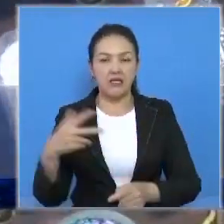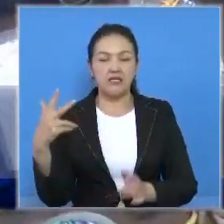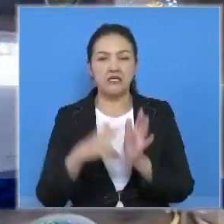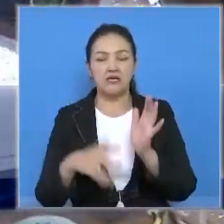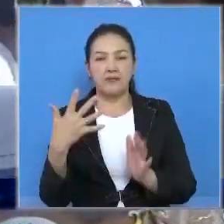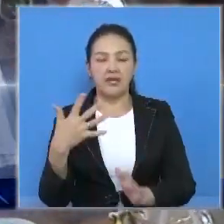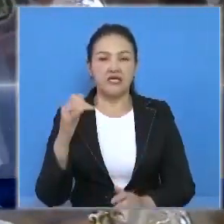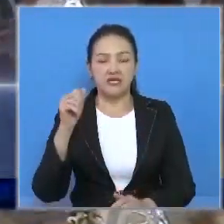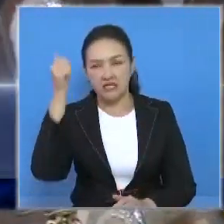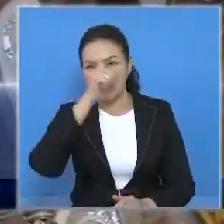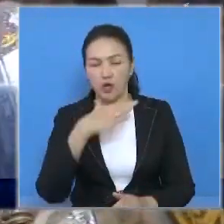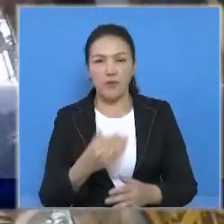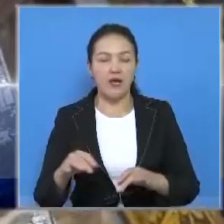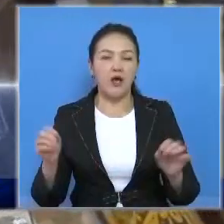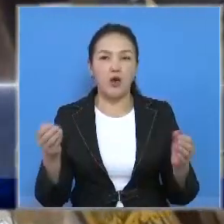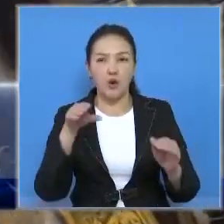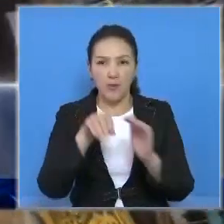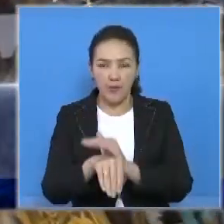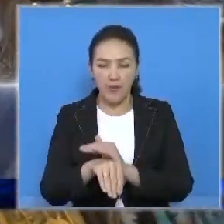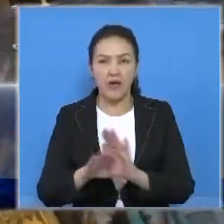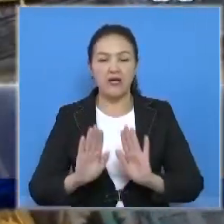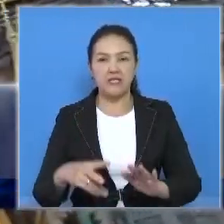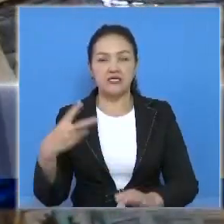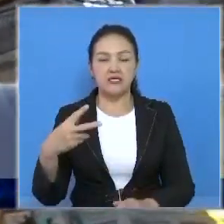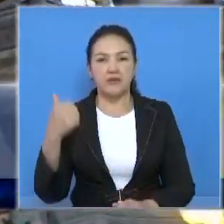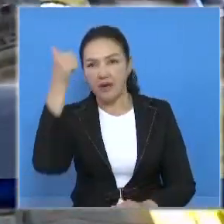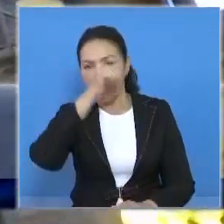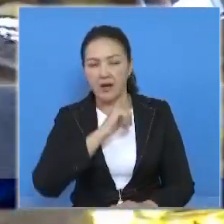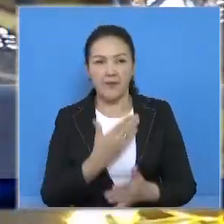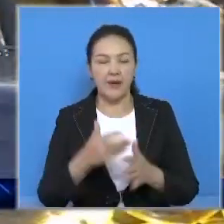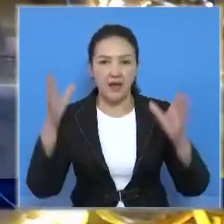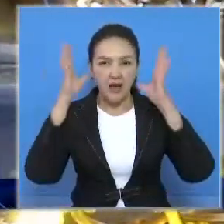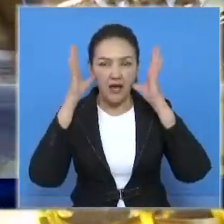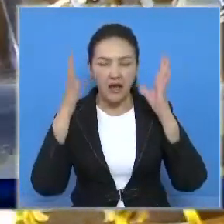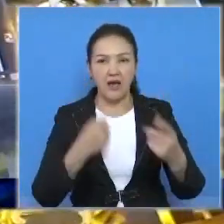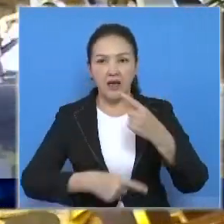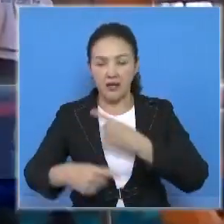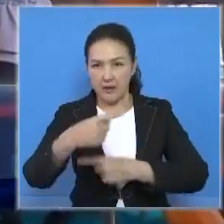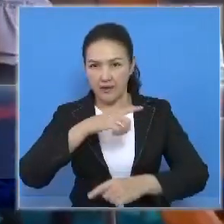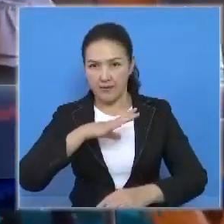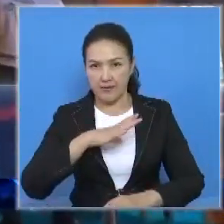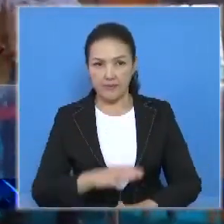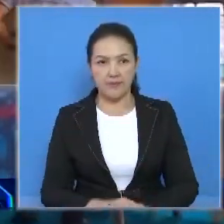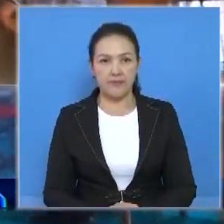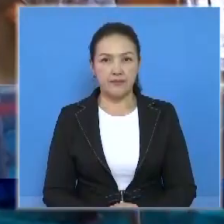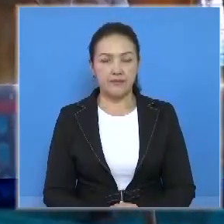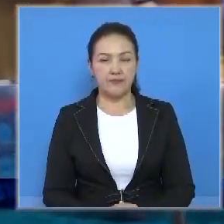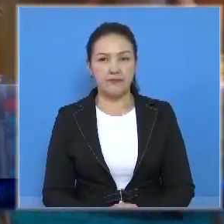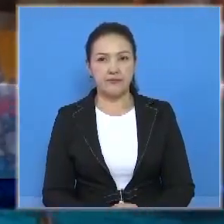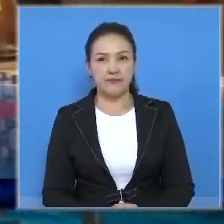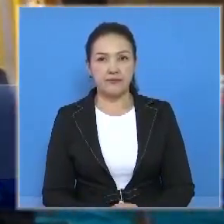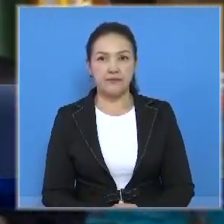жылы ЮНЕСКО-ның әлемдік мұра тізіміне енді. Тек 2020 жылы ғана оған мешіт мәртебесі қайтарылған екен.